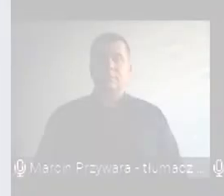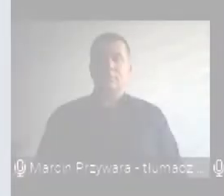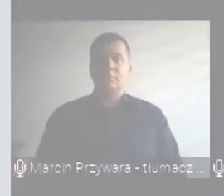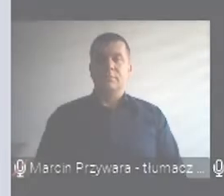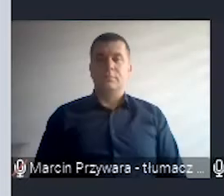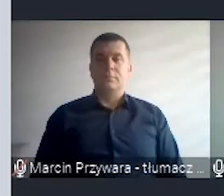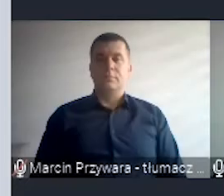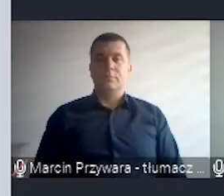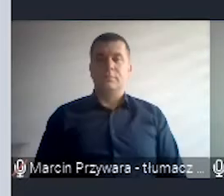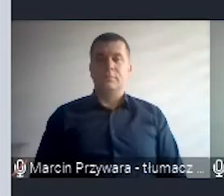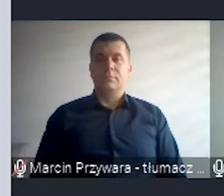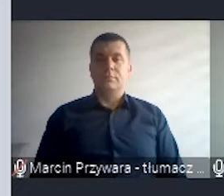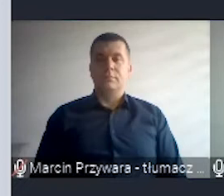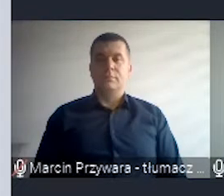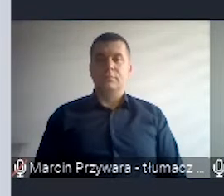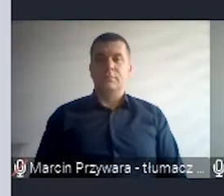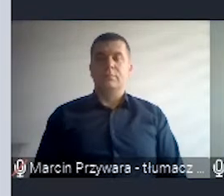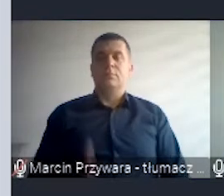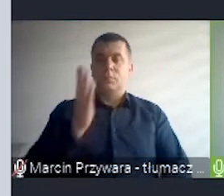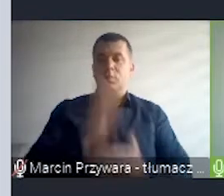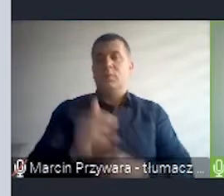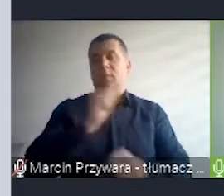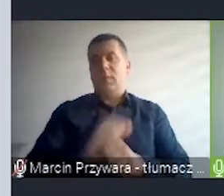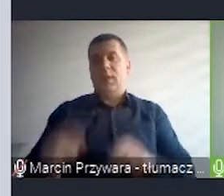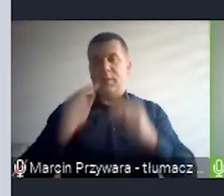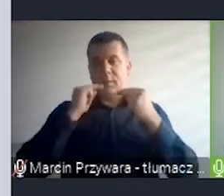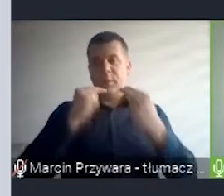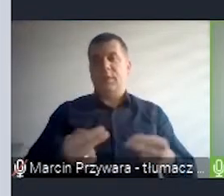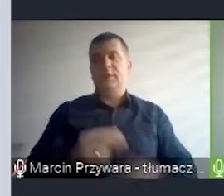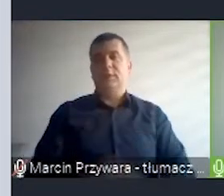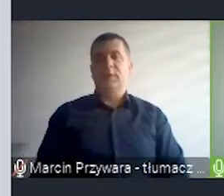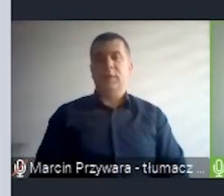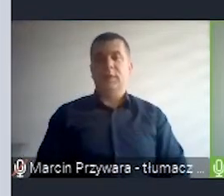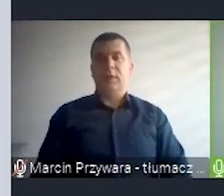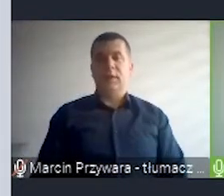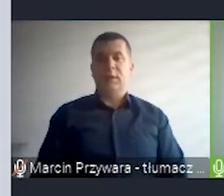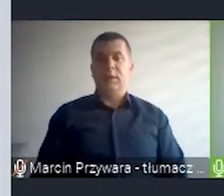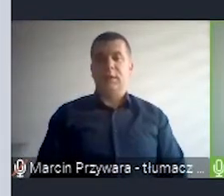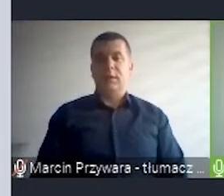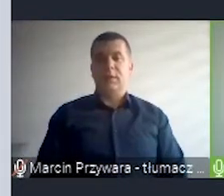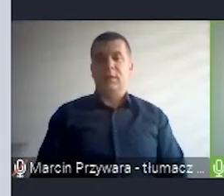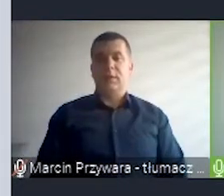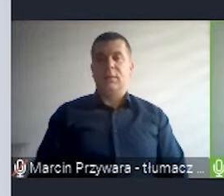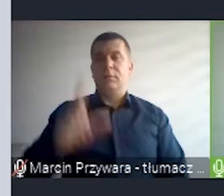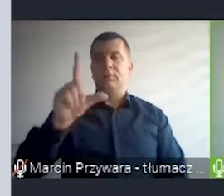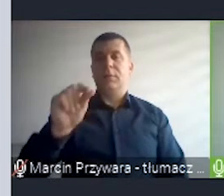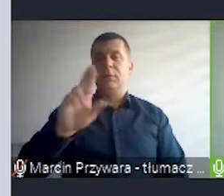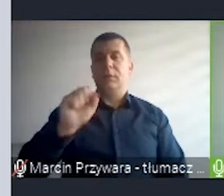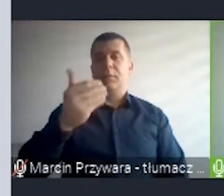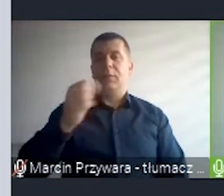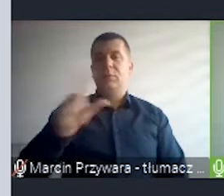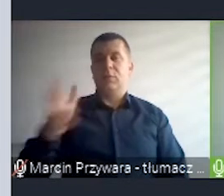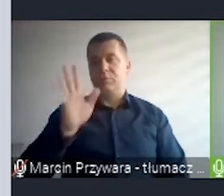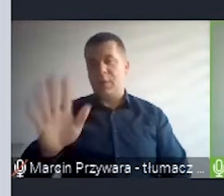wywrotkę. Już jestem. O, widzę, pan Przemysław już